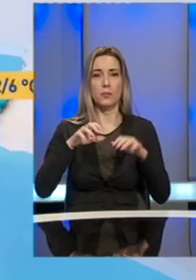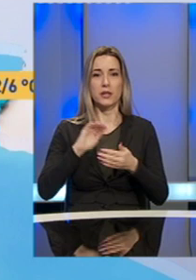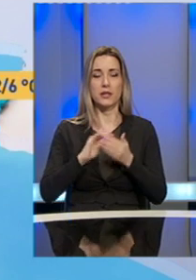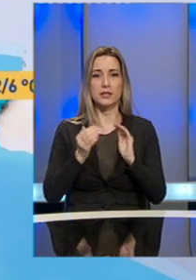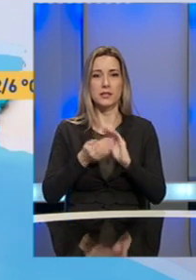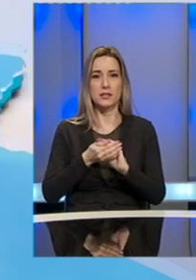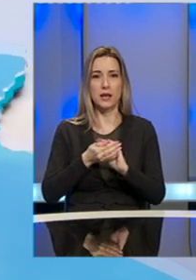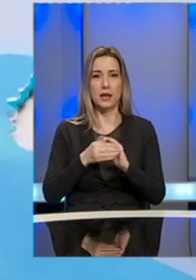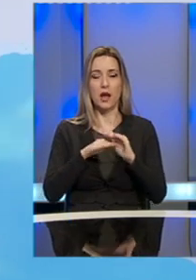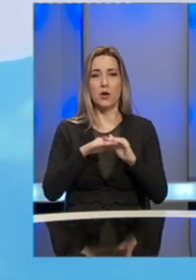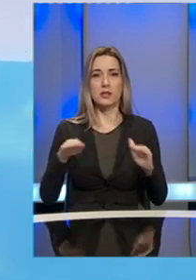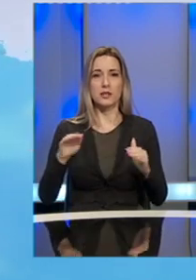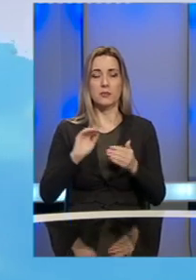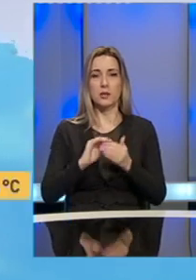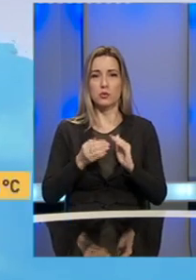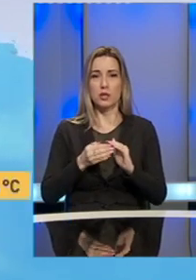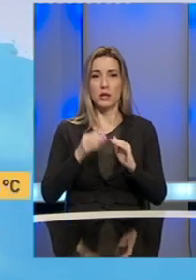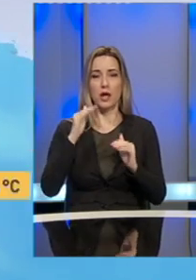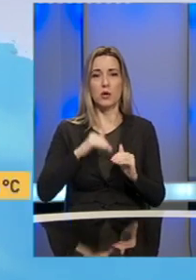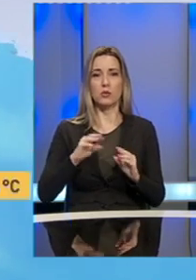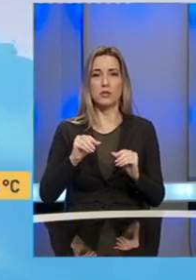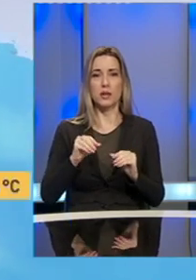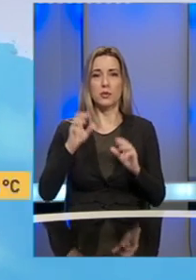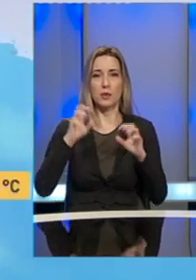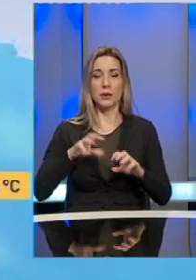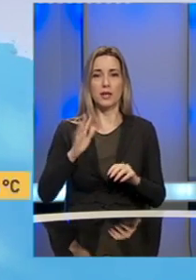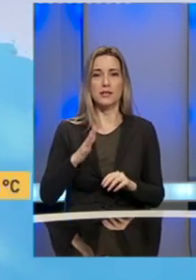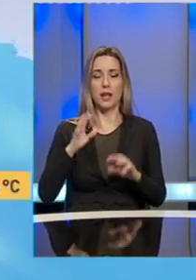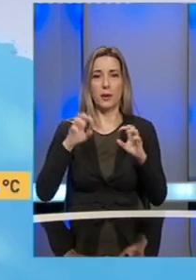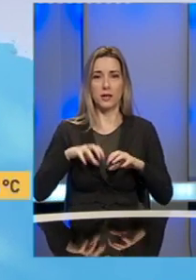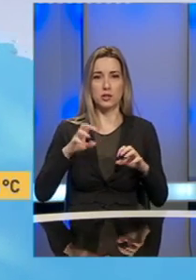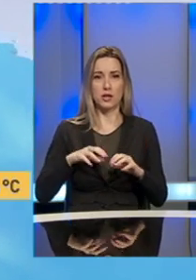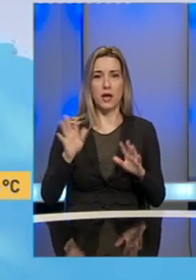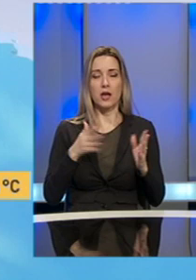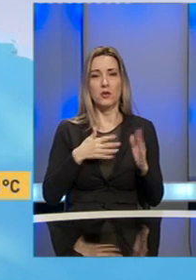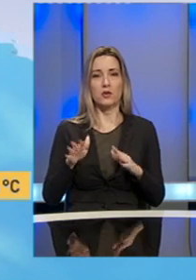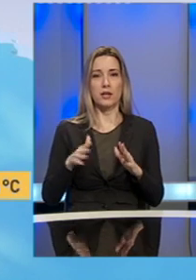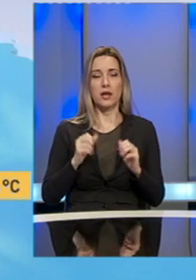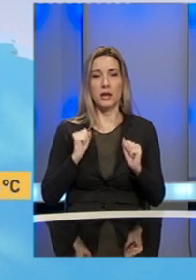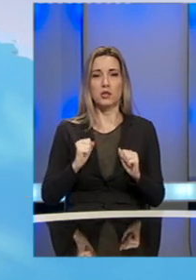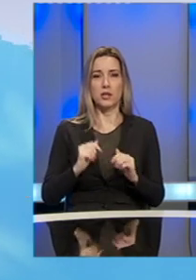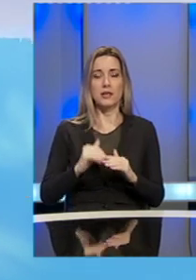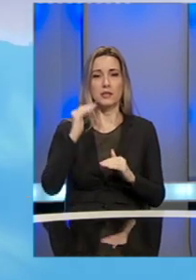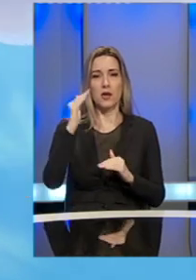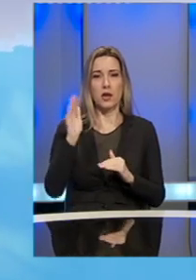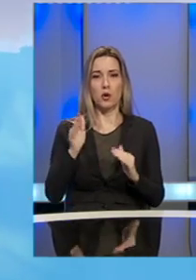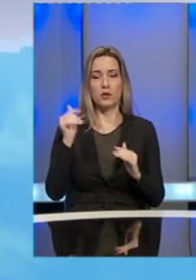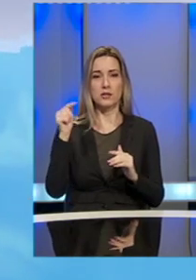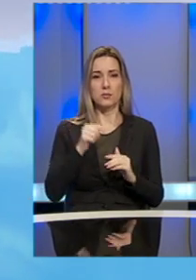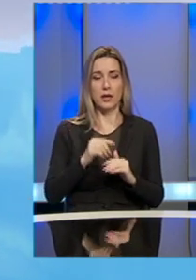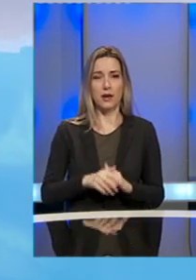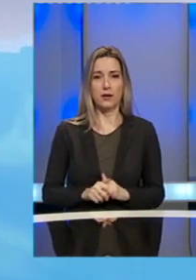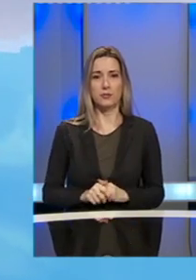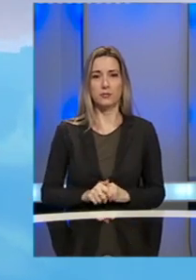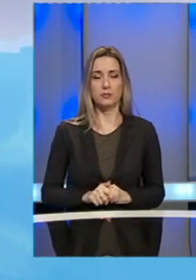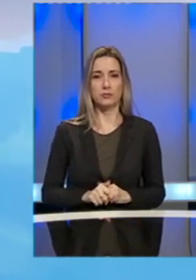a u nizinama susnježica. Na jugu zemlje lokalno će padati slaba kiša. Vjetar umjerene jačine sjevernog smjera sa povremeno